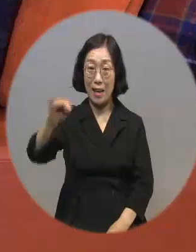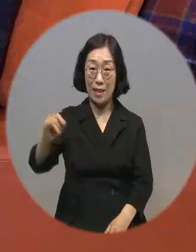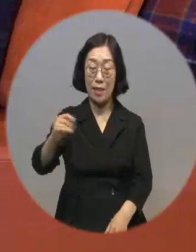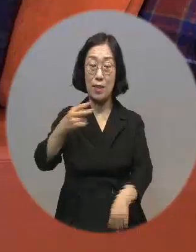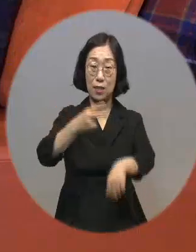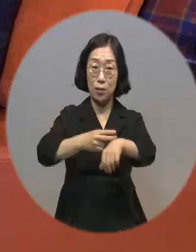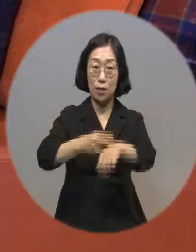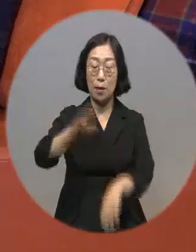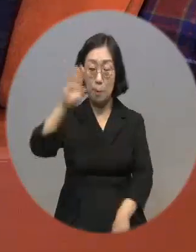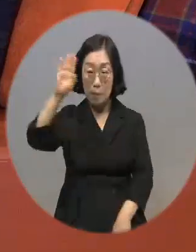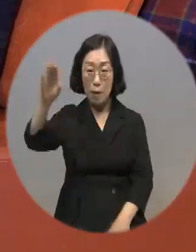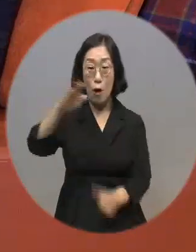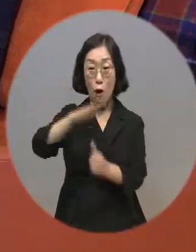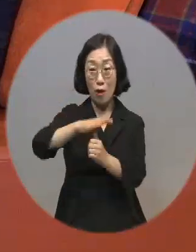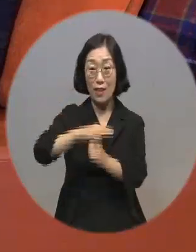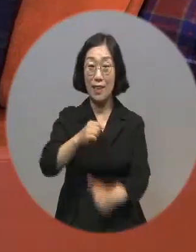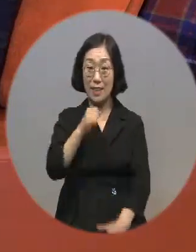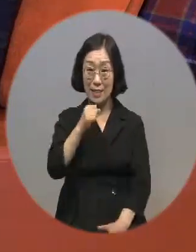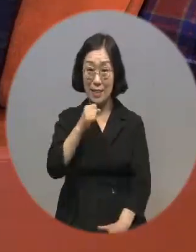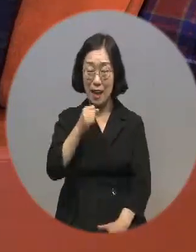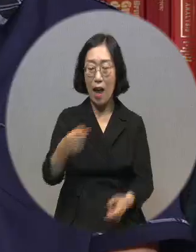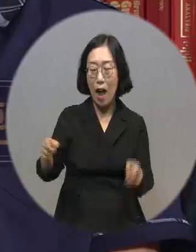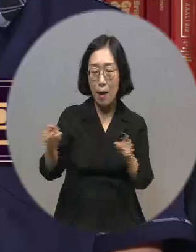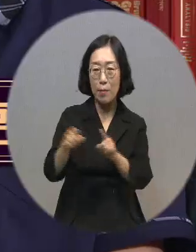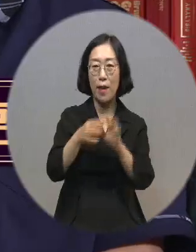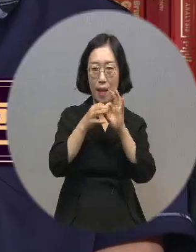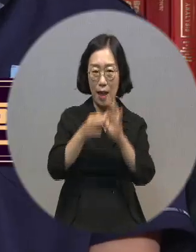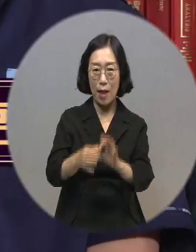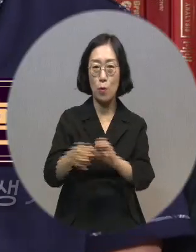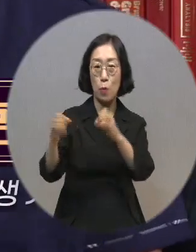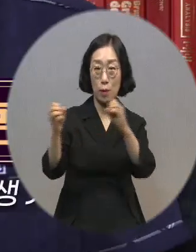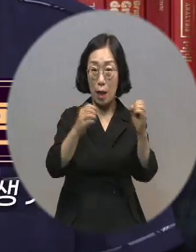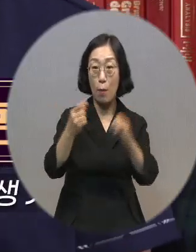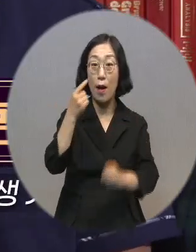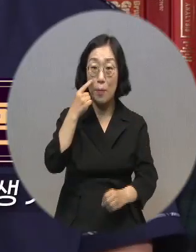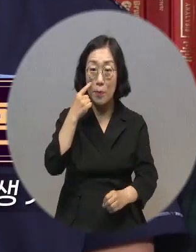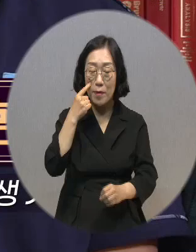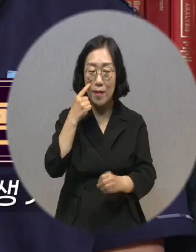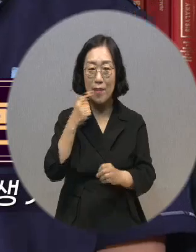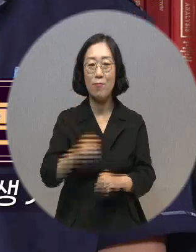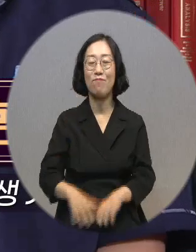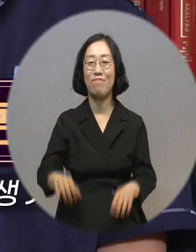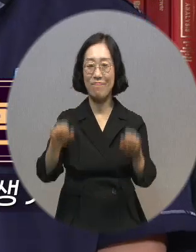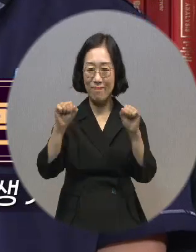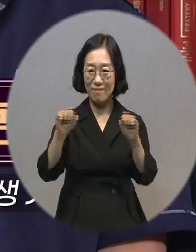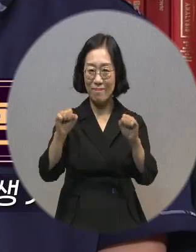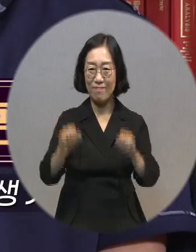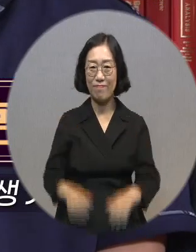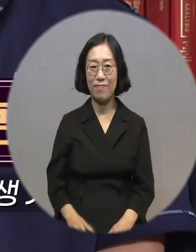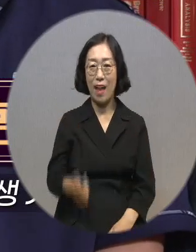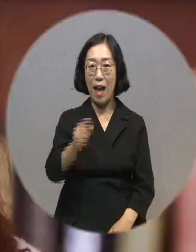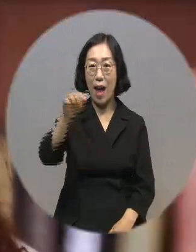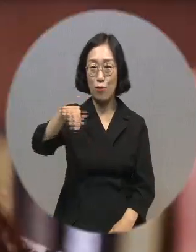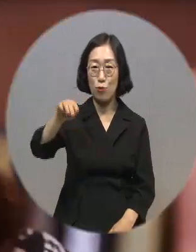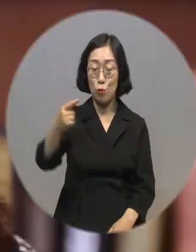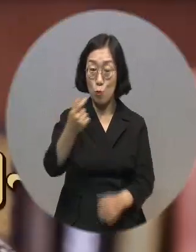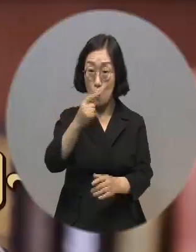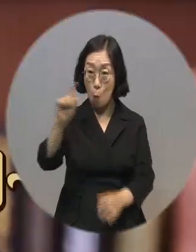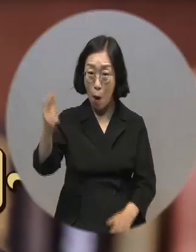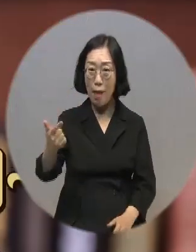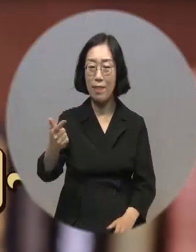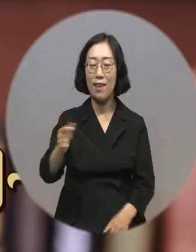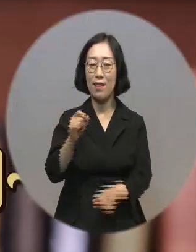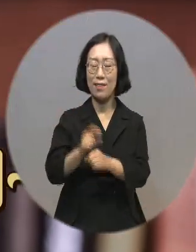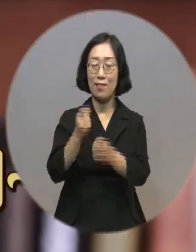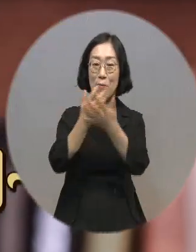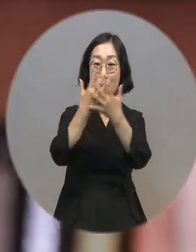세대죠. 통일부 어린이 기자 하주원 학생과 계속해서 얘기 나눕니다. 어서 오세요. 안녕하세요. 네, 우리 하주원 기자 해맑음과 성품이 참